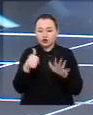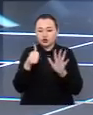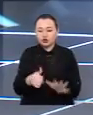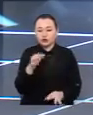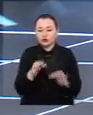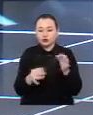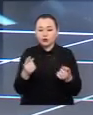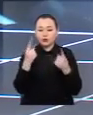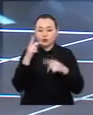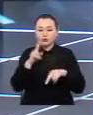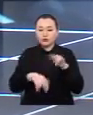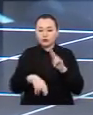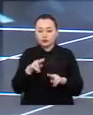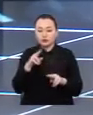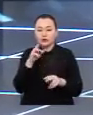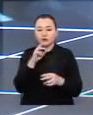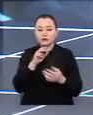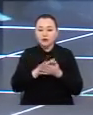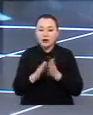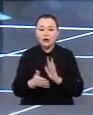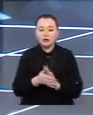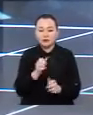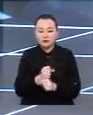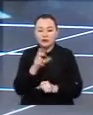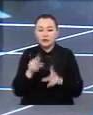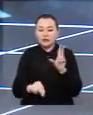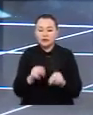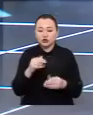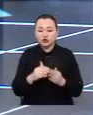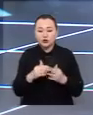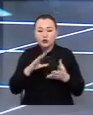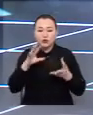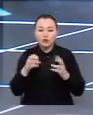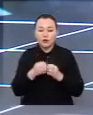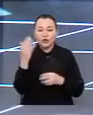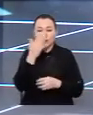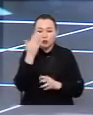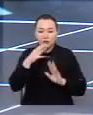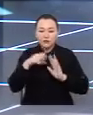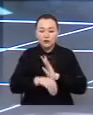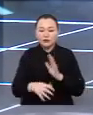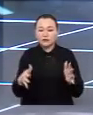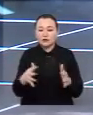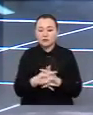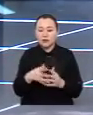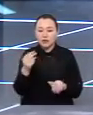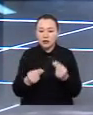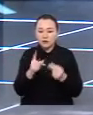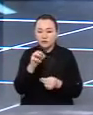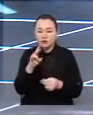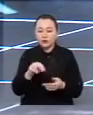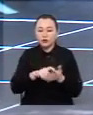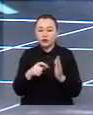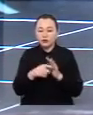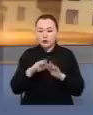с крупным застройщиком. При заключении сделки они рассчитывали на жилой комплекс с кинотеатром, совмещенным с игровой зоной, детской